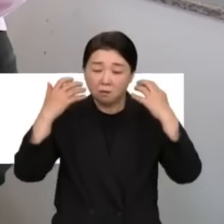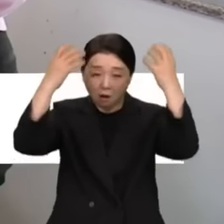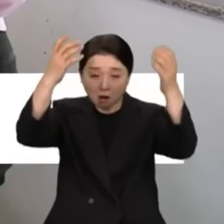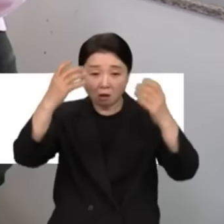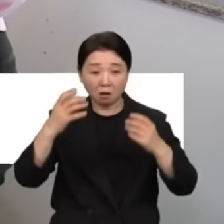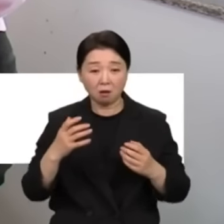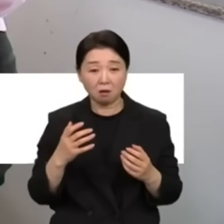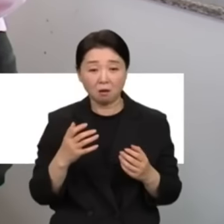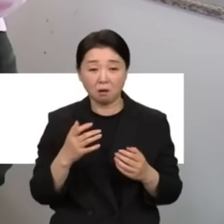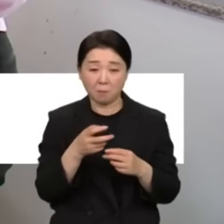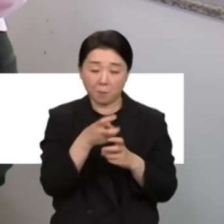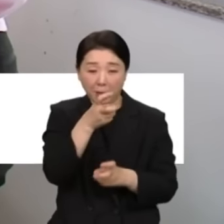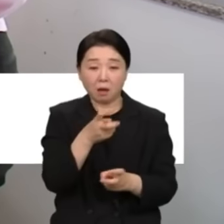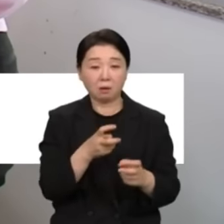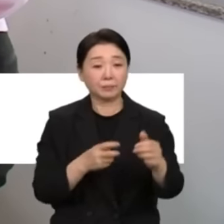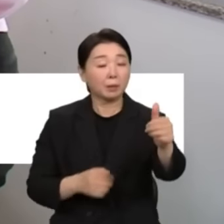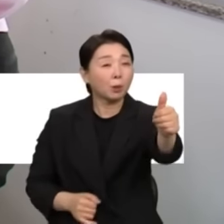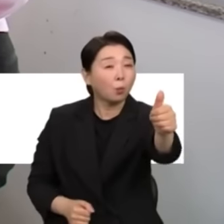하나가 이렇게